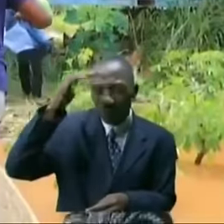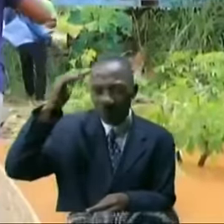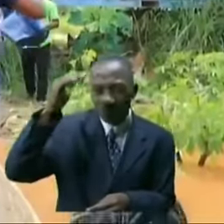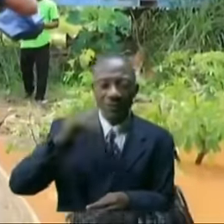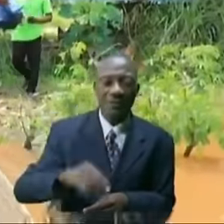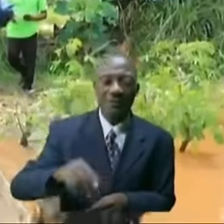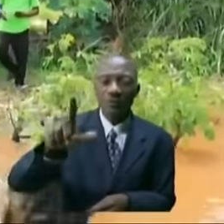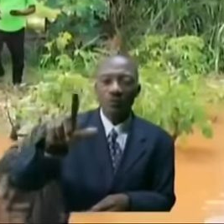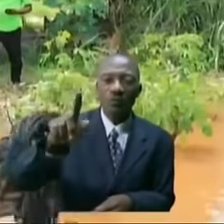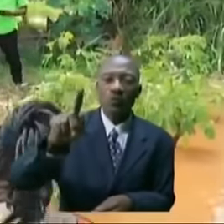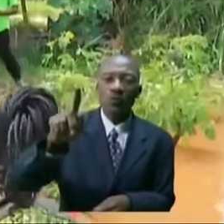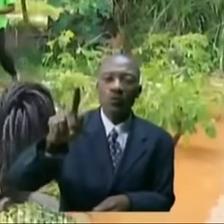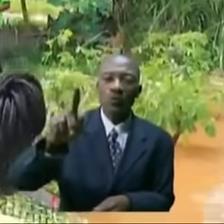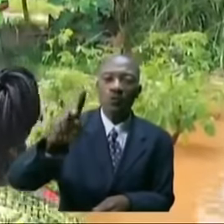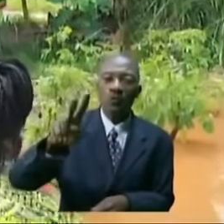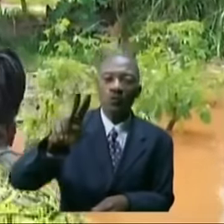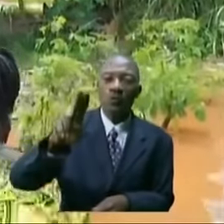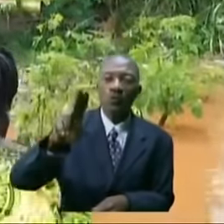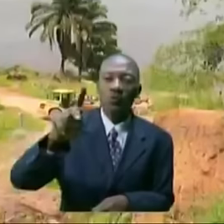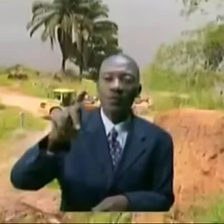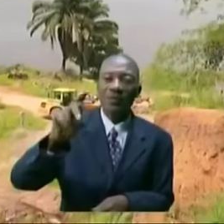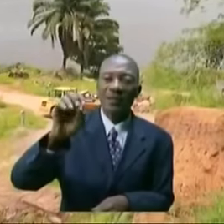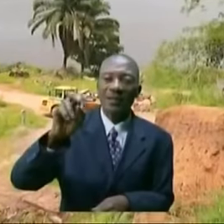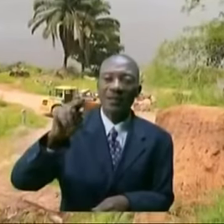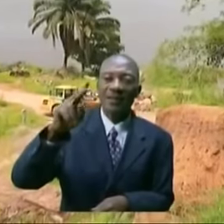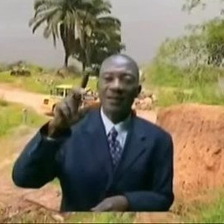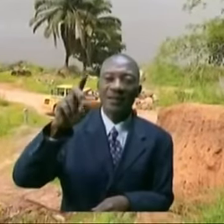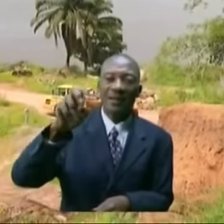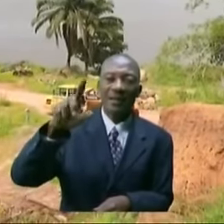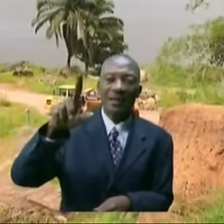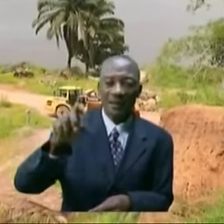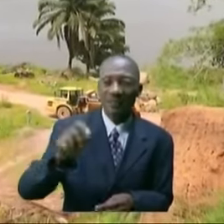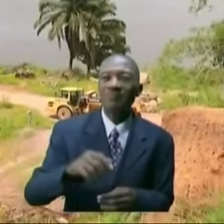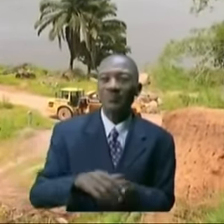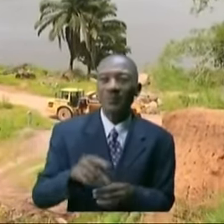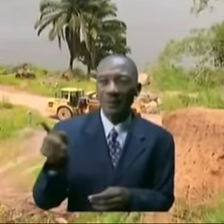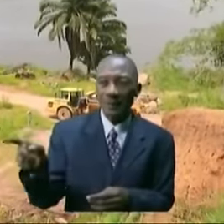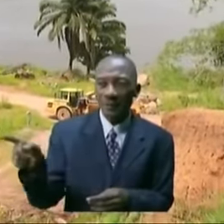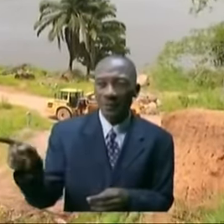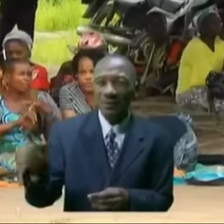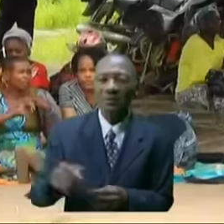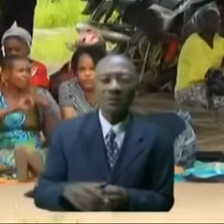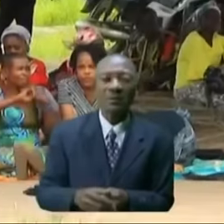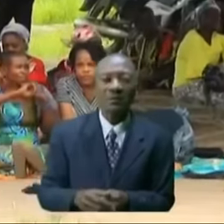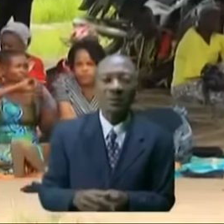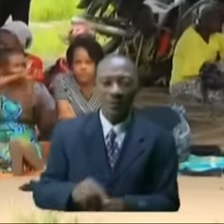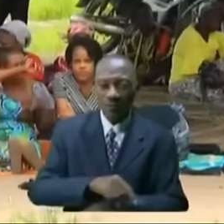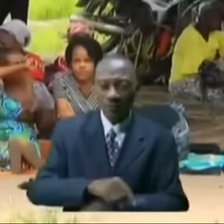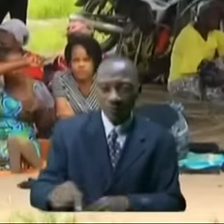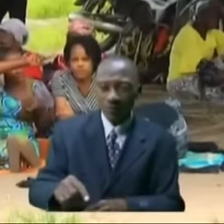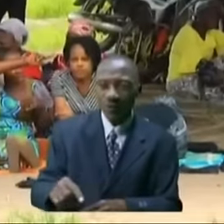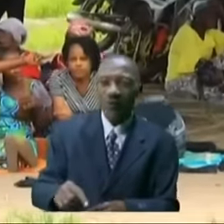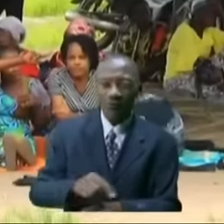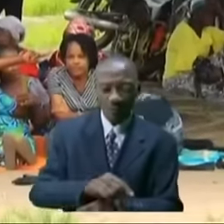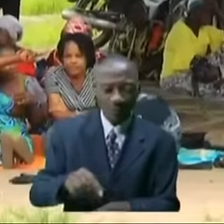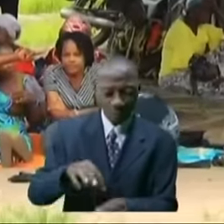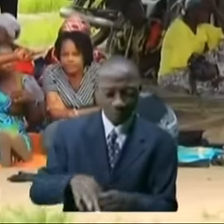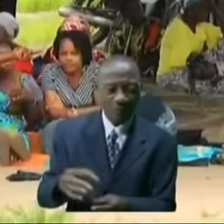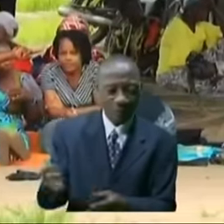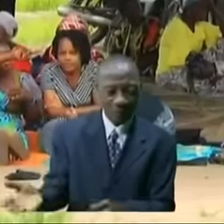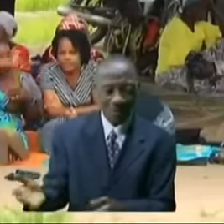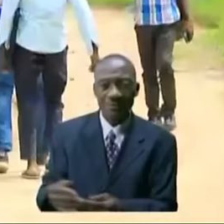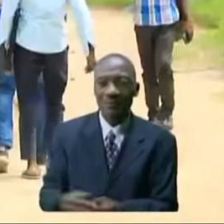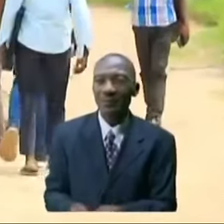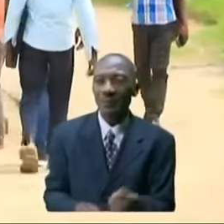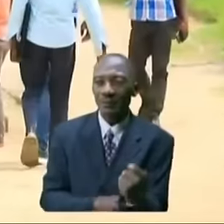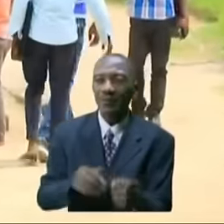Loutendele et Kiangani, faculté les bureaux de la CENI, à la frontière avec la capitale Brazzaville, ici, les